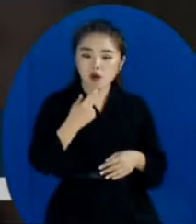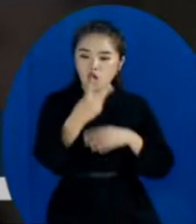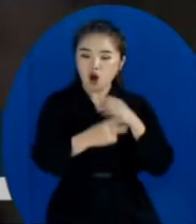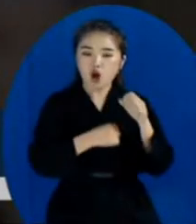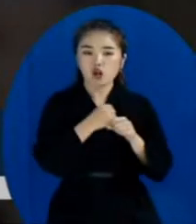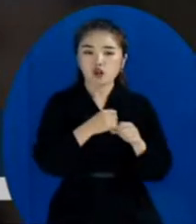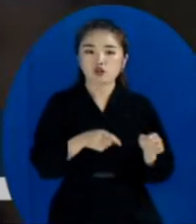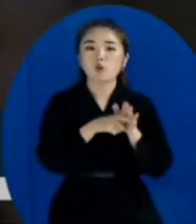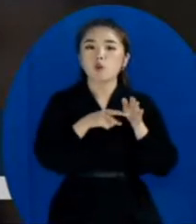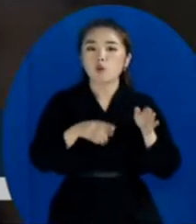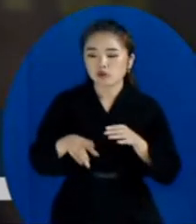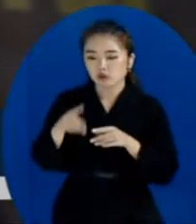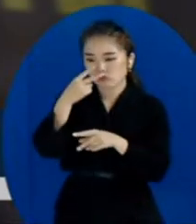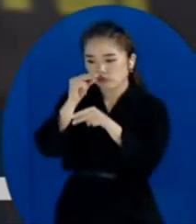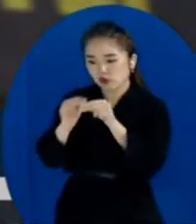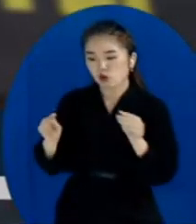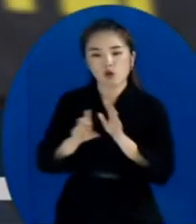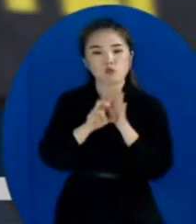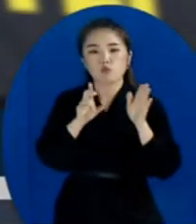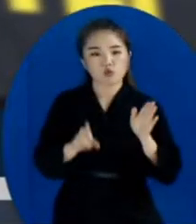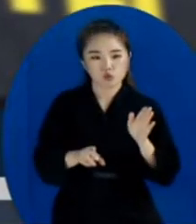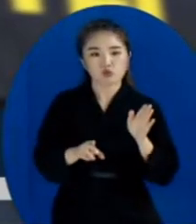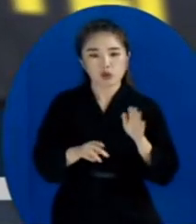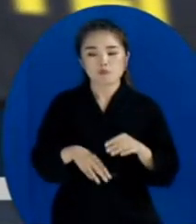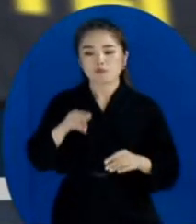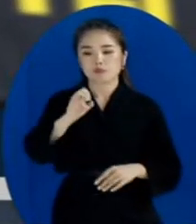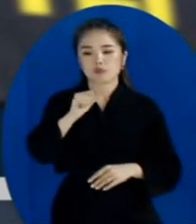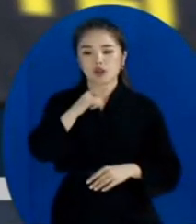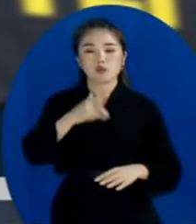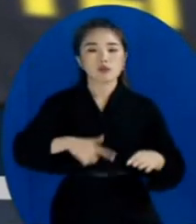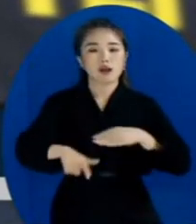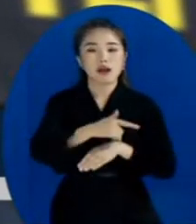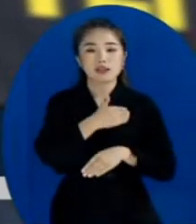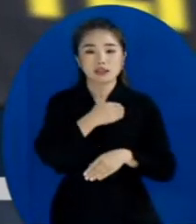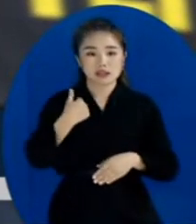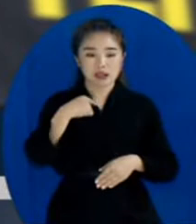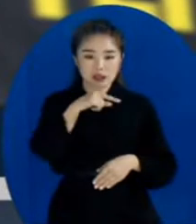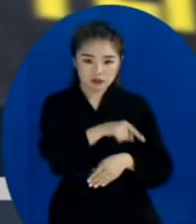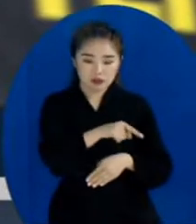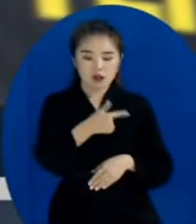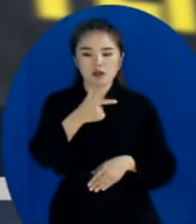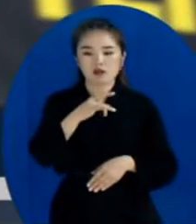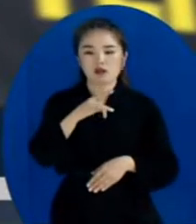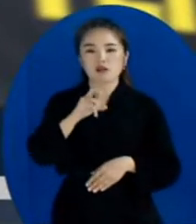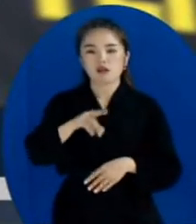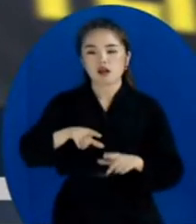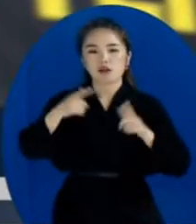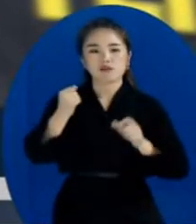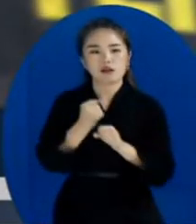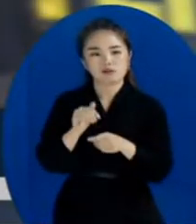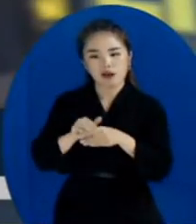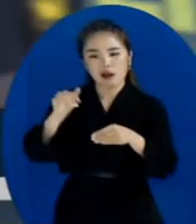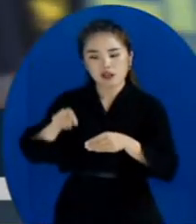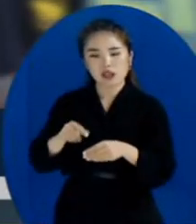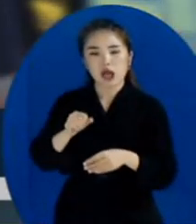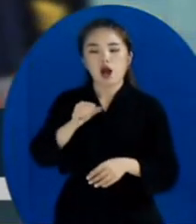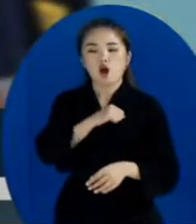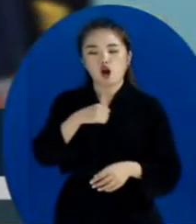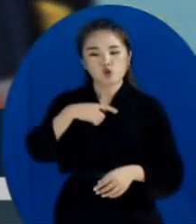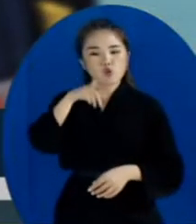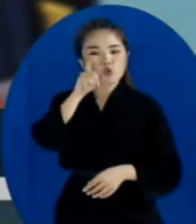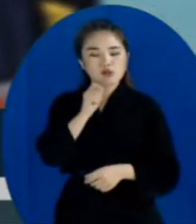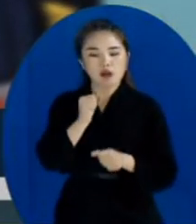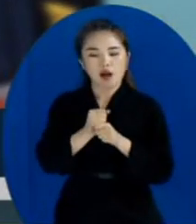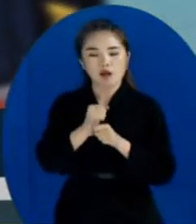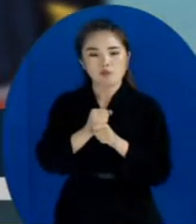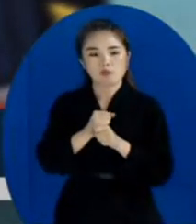2 жилийн хугацаанд тагнаж чагнах боломжгүй. Энэ чухалаараа тагнуулын өрхийн газрын дарга гэрэл гинт ажиллаа өгсөн өөрийн хүсэлтээр гэдэг албан